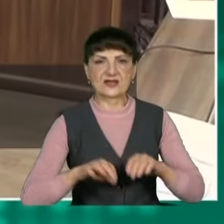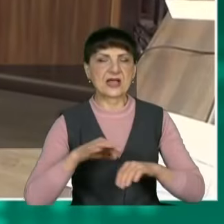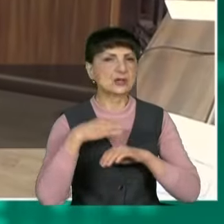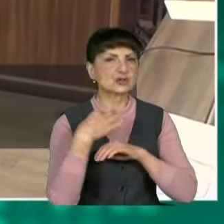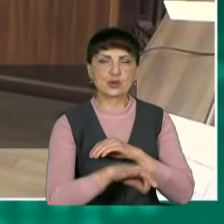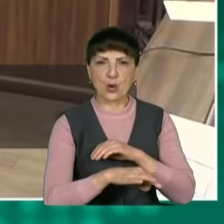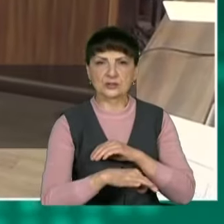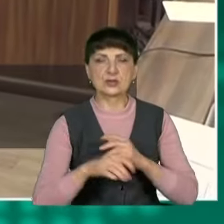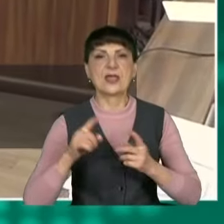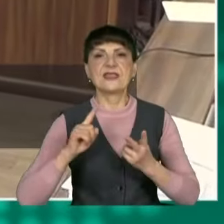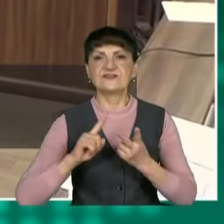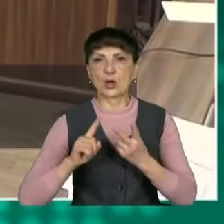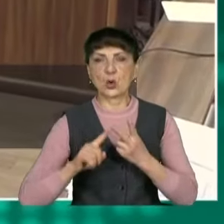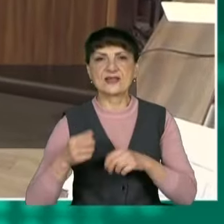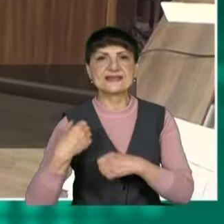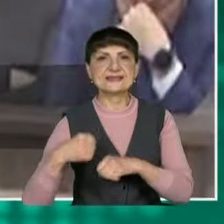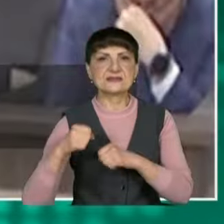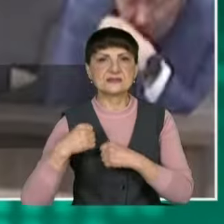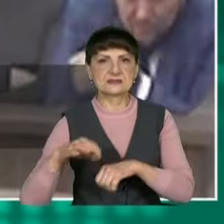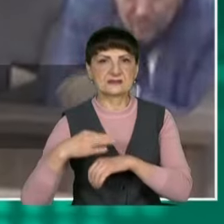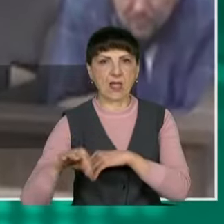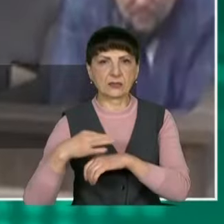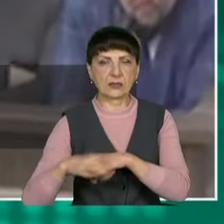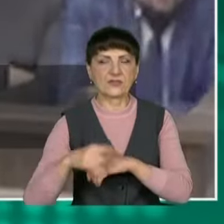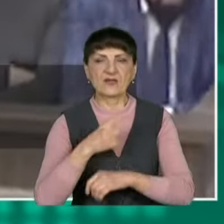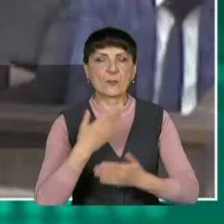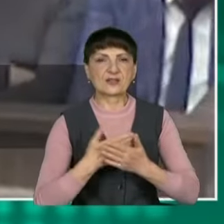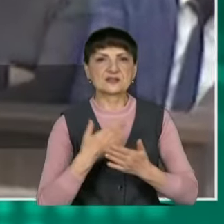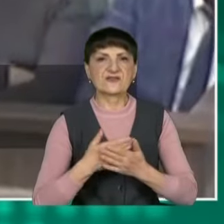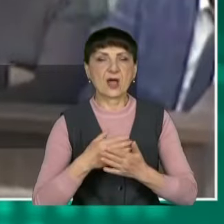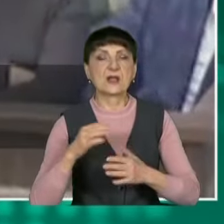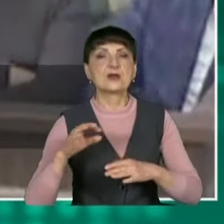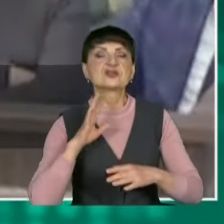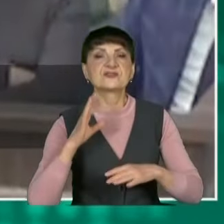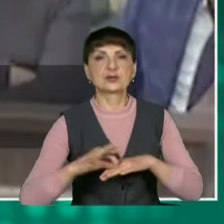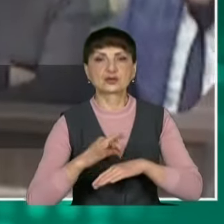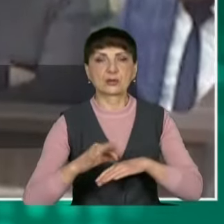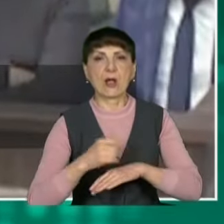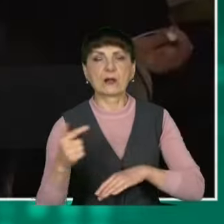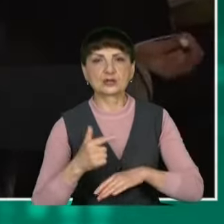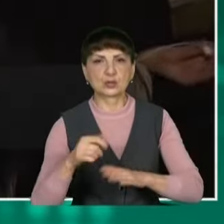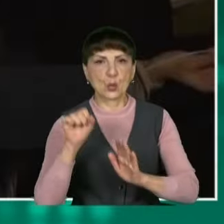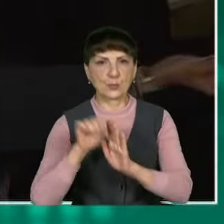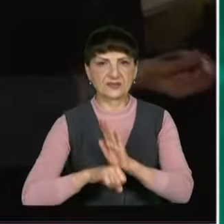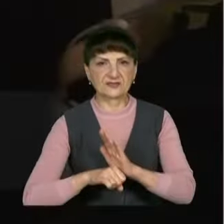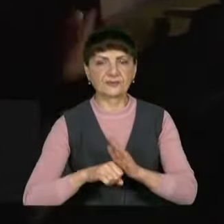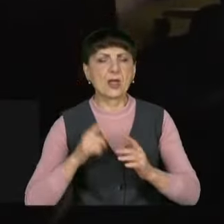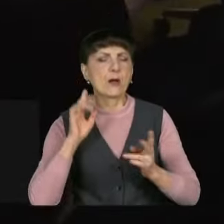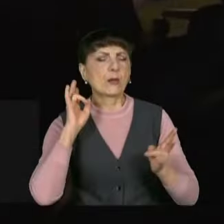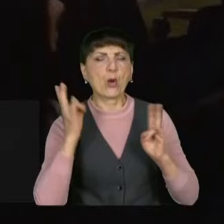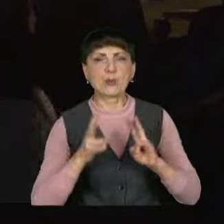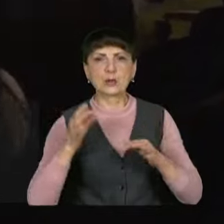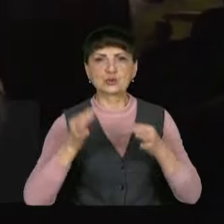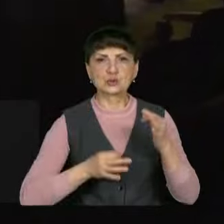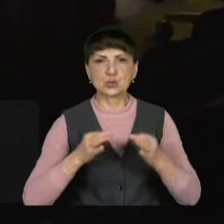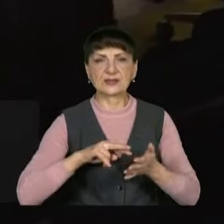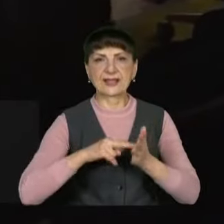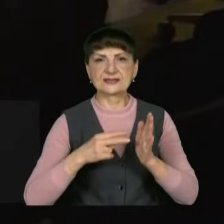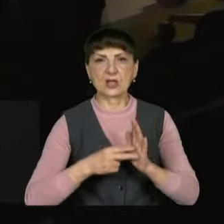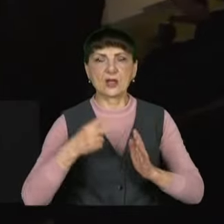особой жестокостью и истязание. Его подозревают в убийстве гражданской супруги Салтанат Нукеновой. Громкое судебное разбирательство назначено